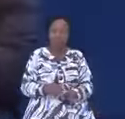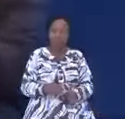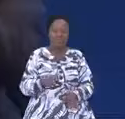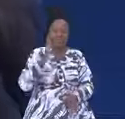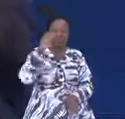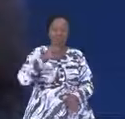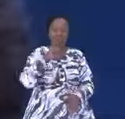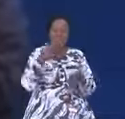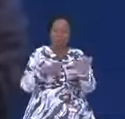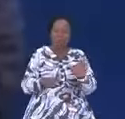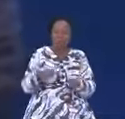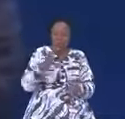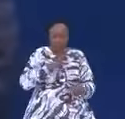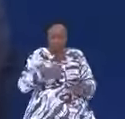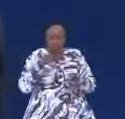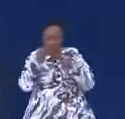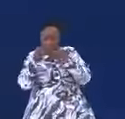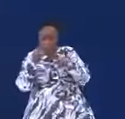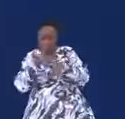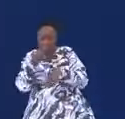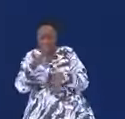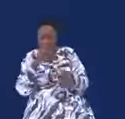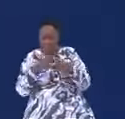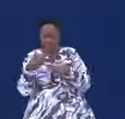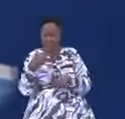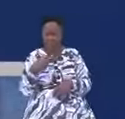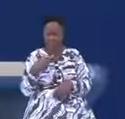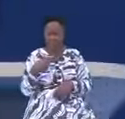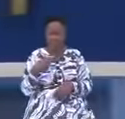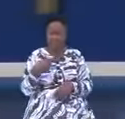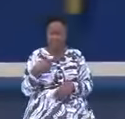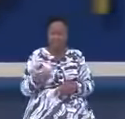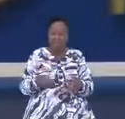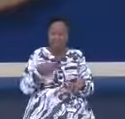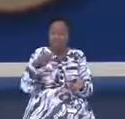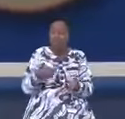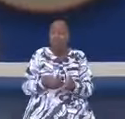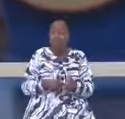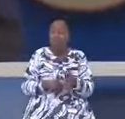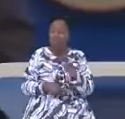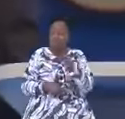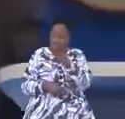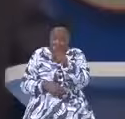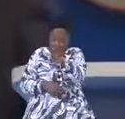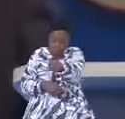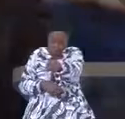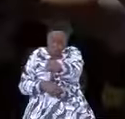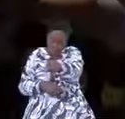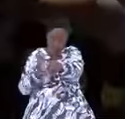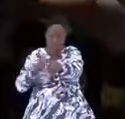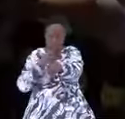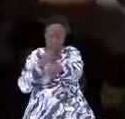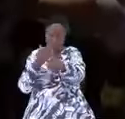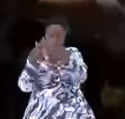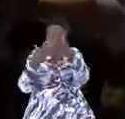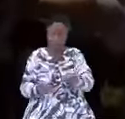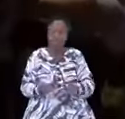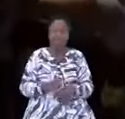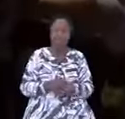regarde et dit celui-là ne doit pas périr est ce que toi tu es